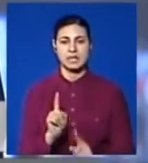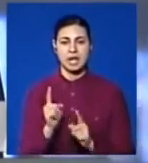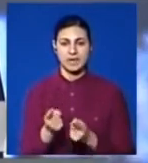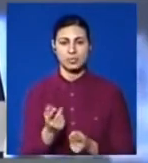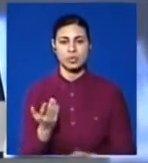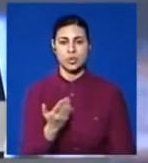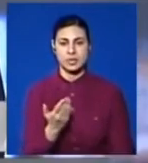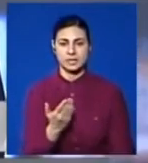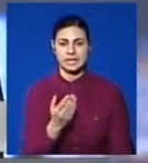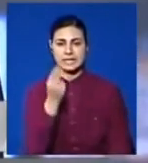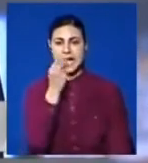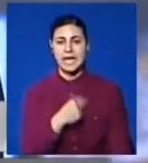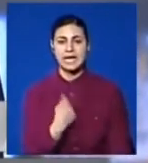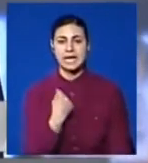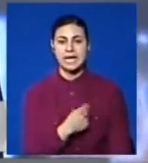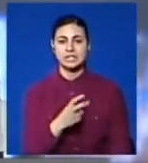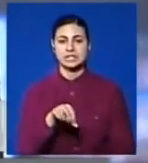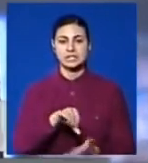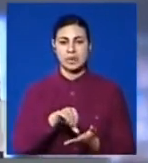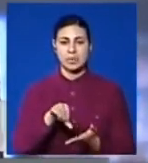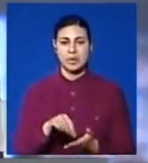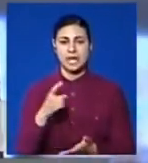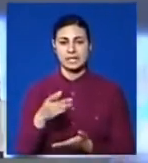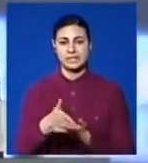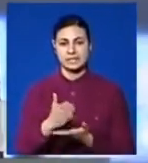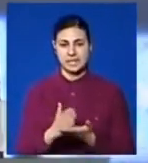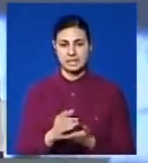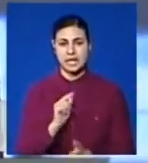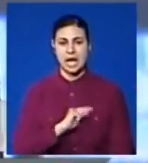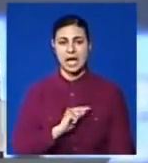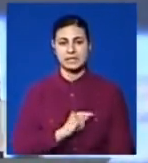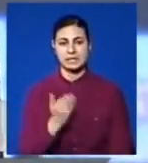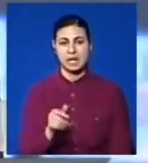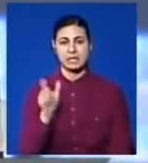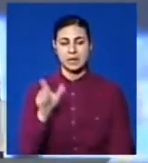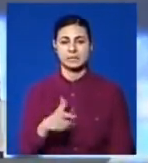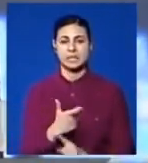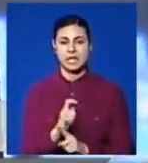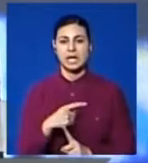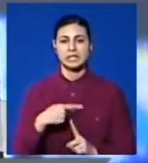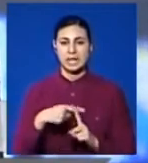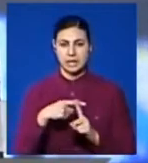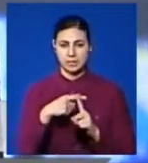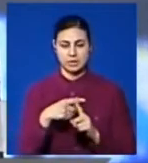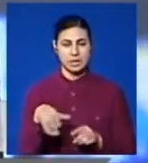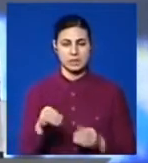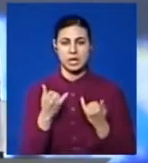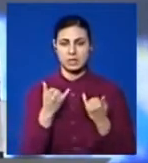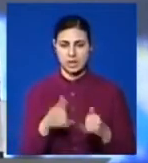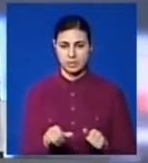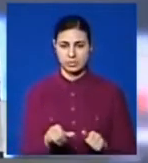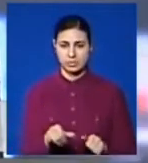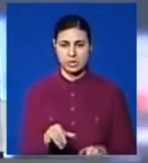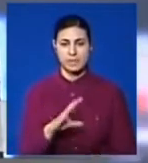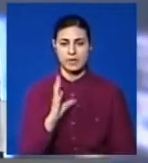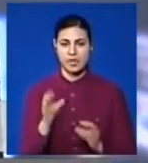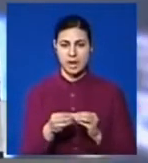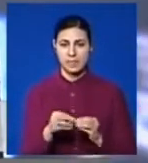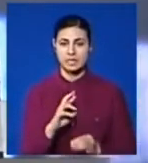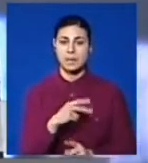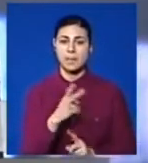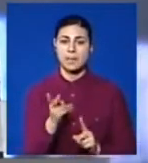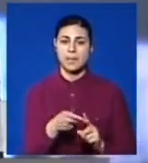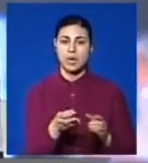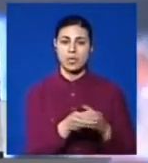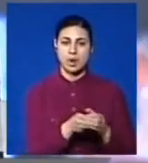დაკავებული, რომელსაც ეკლესიის წარმომადგენელთა ერთი ნაწილი ახასიათებს როგორც დადებითად და გაოგნებულად და წარმოუდგენლად თვლის ამ ყველაფერს,